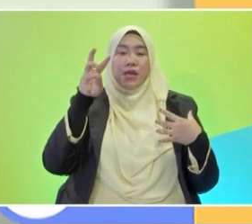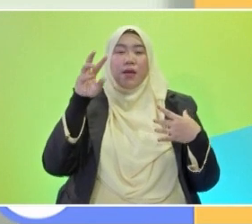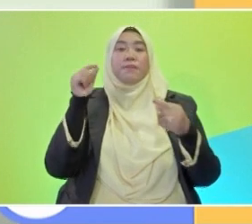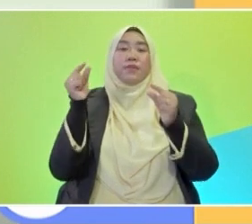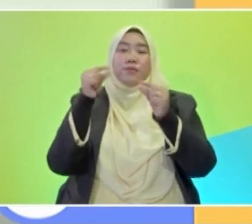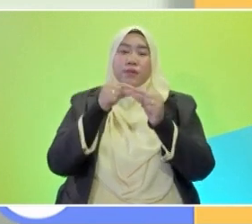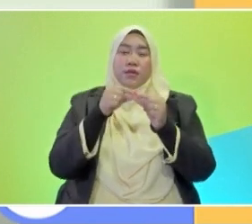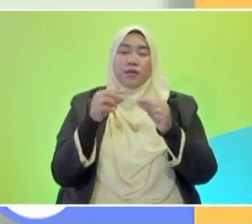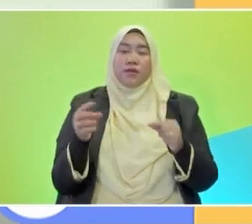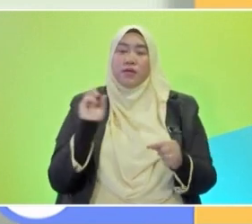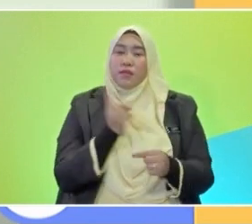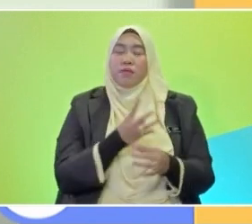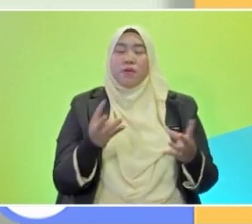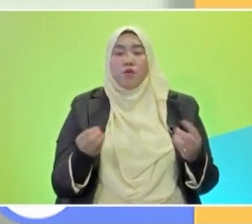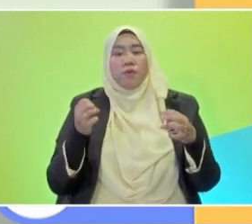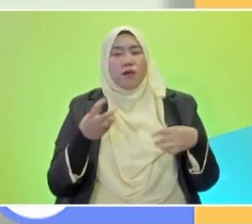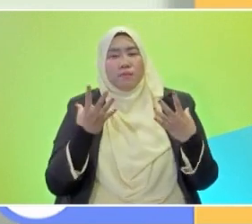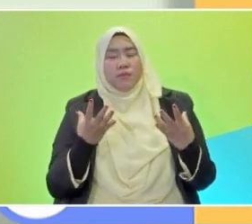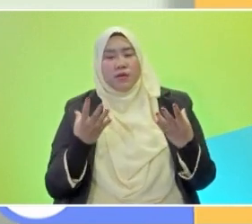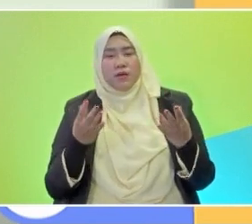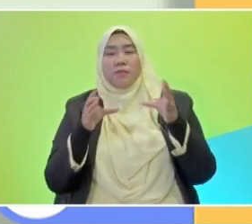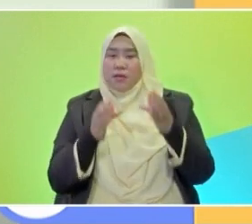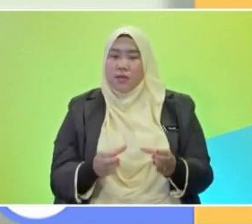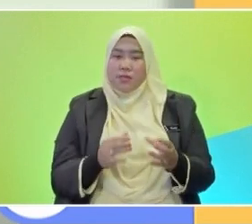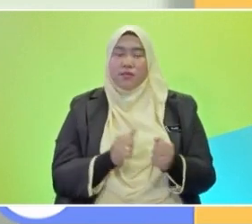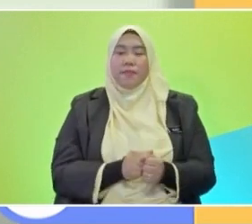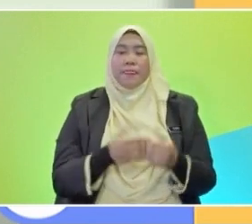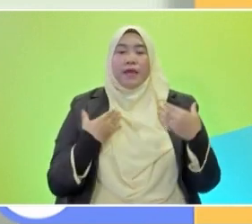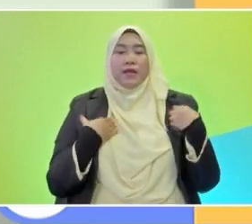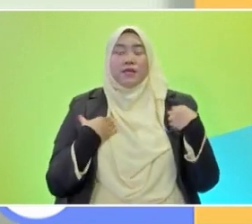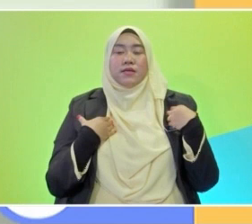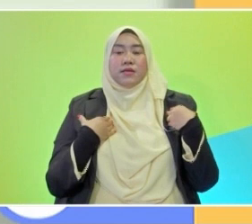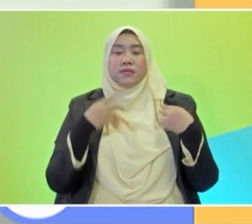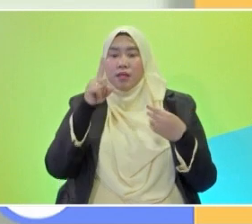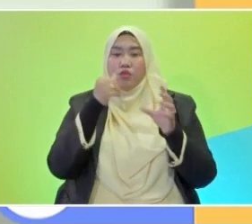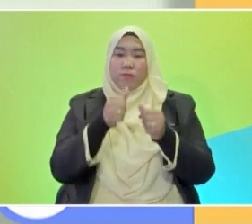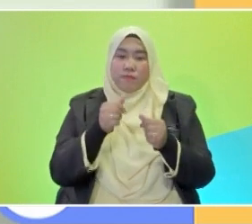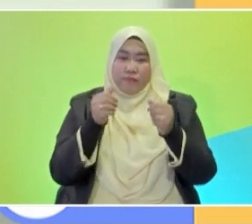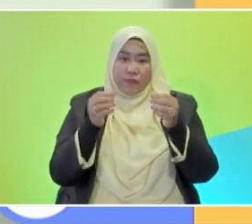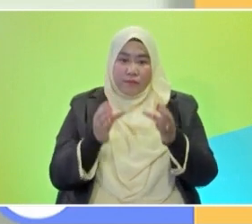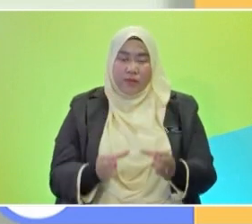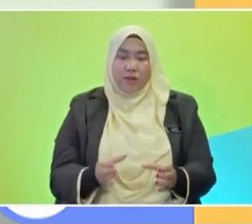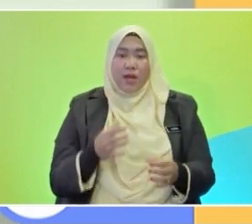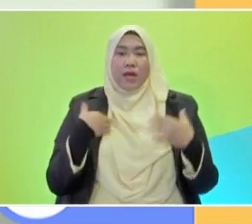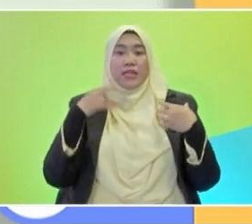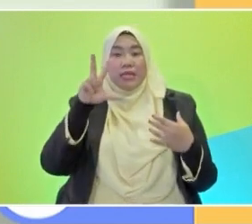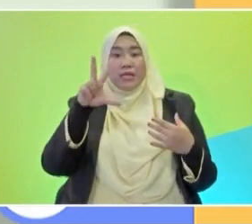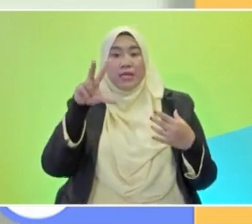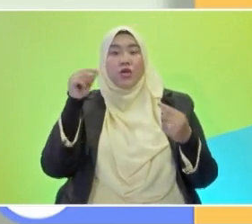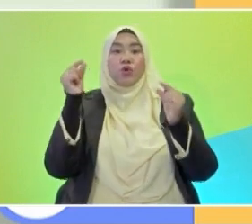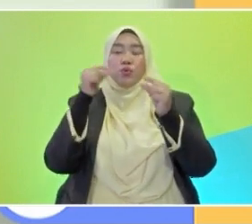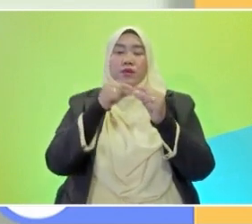berapa Bekas dan dalam setiap bekas ada tiga biji kuning dan di situ kita akan ambil 6 tadi kita Letakkan